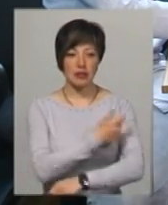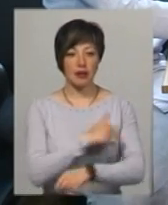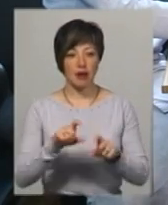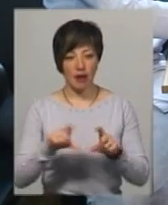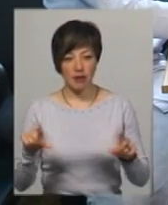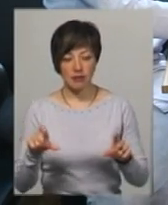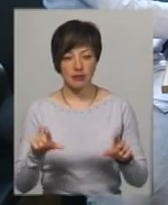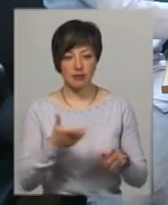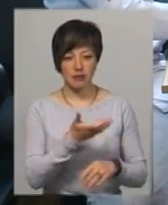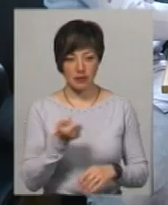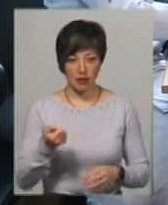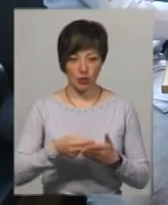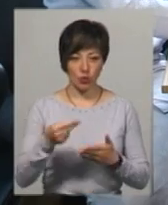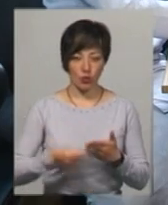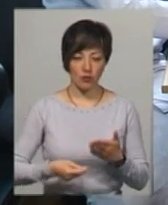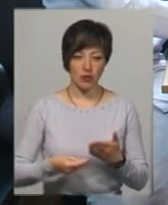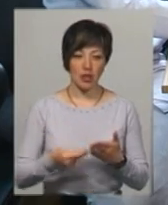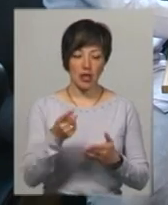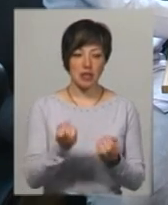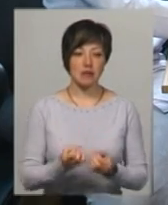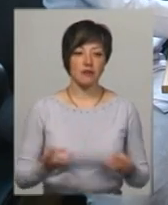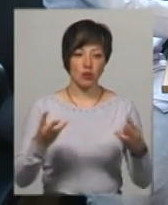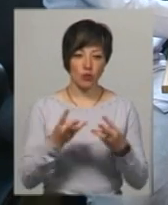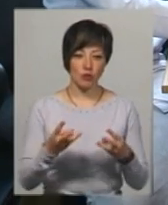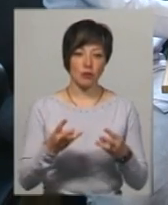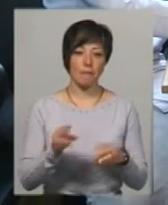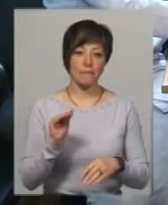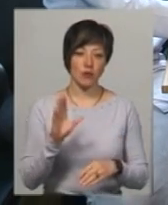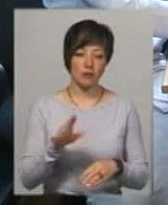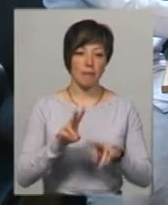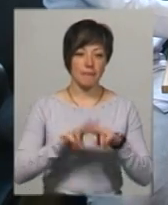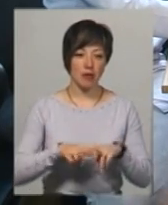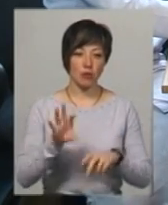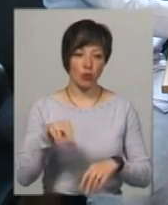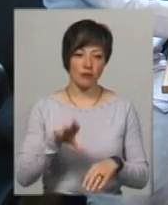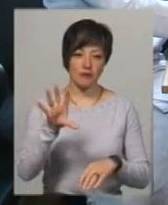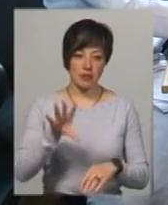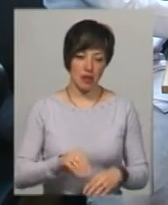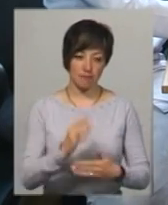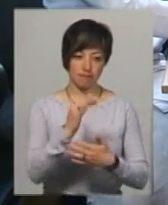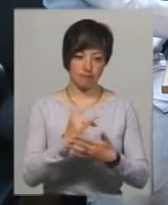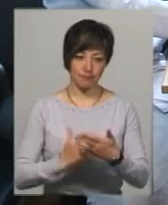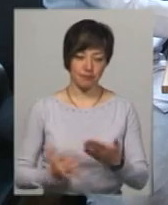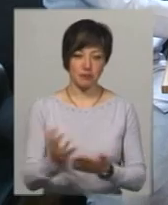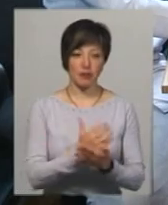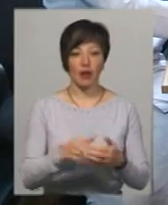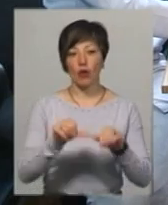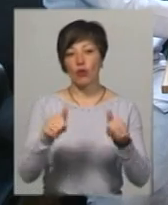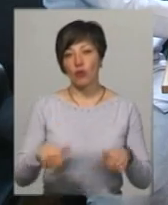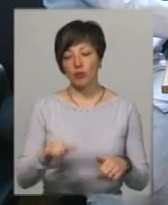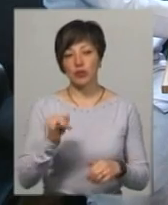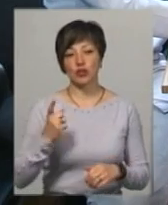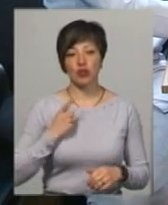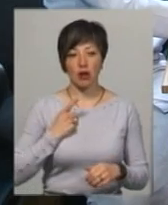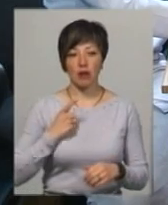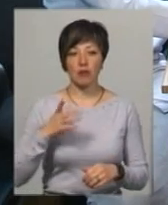лікарні, її свідоцтво, її посвідчення, паспорт, код, все позбирали. Оформили і